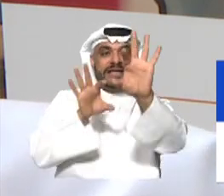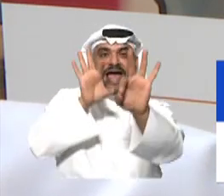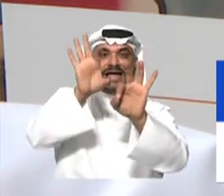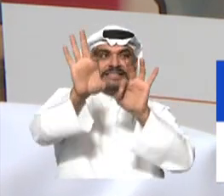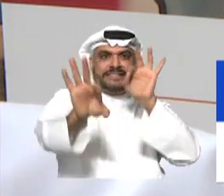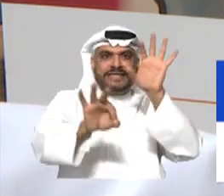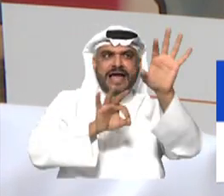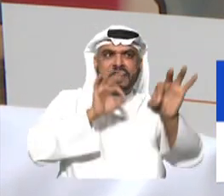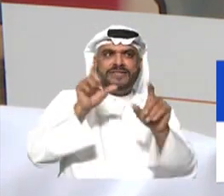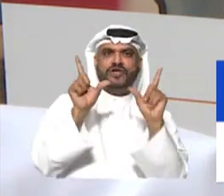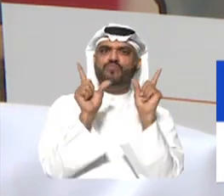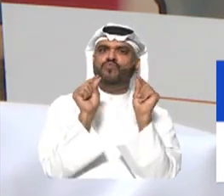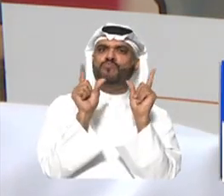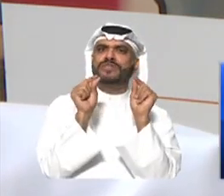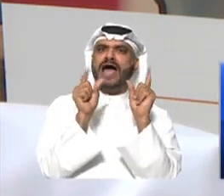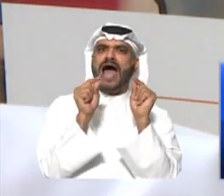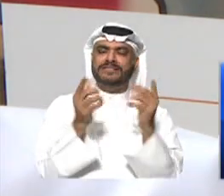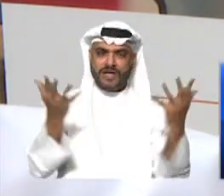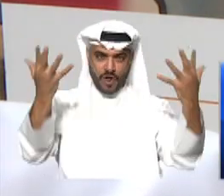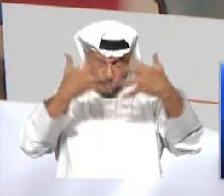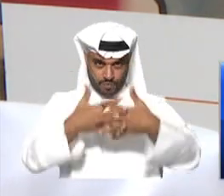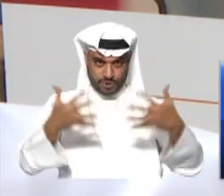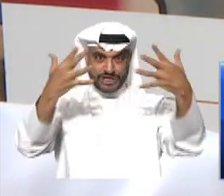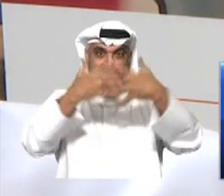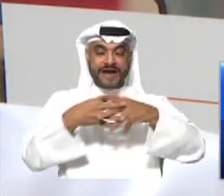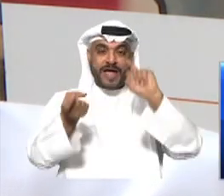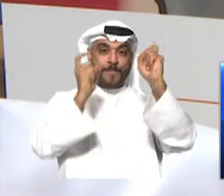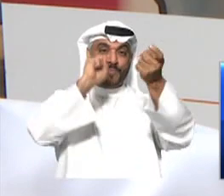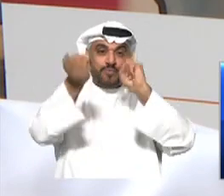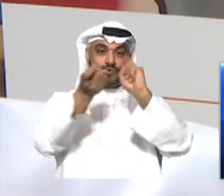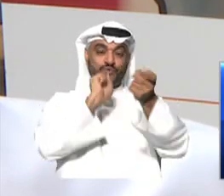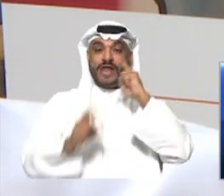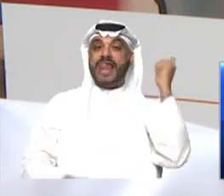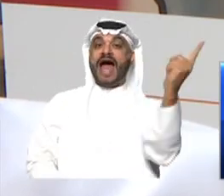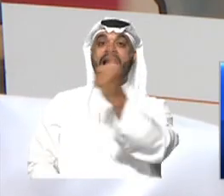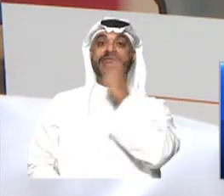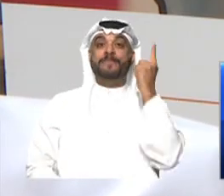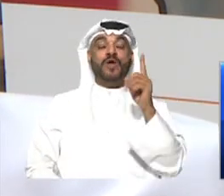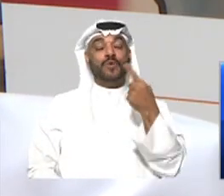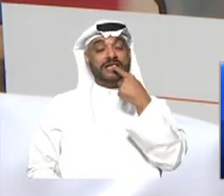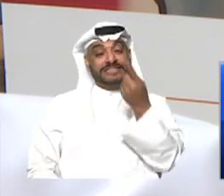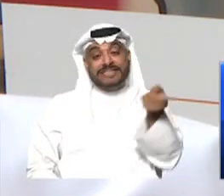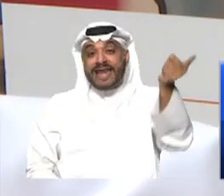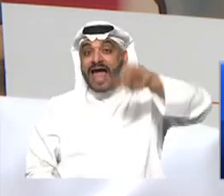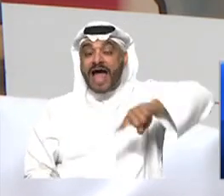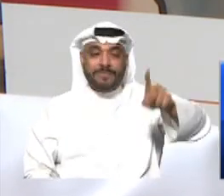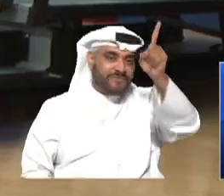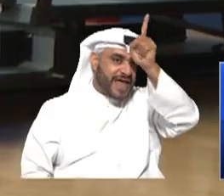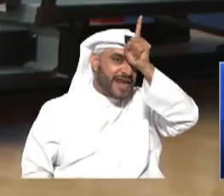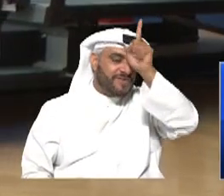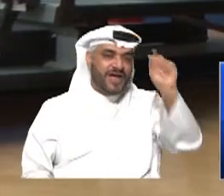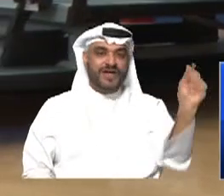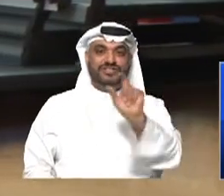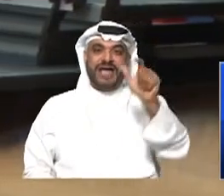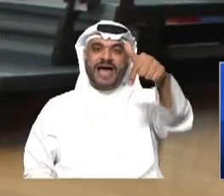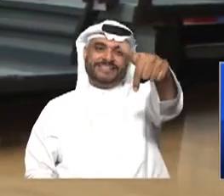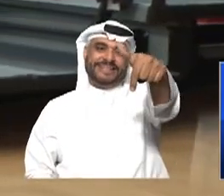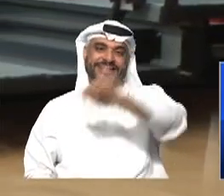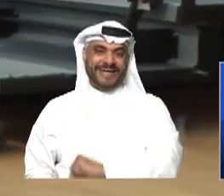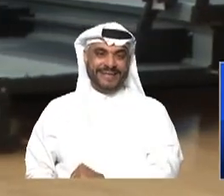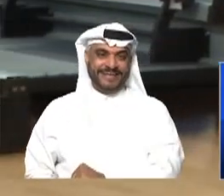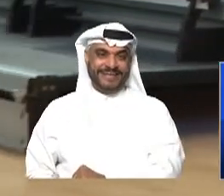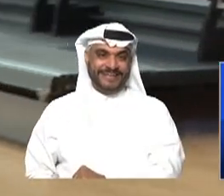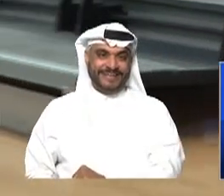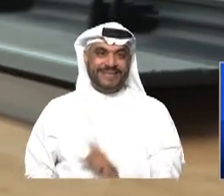مميزين للمشاركه في البطوله العالميه في برلين السنه القادمه سيف القادم في شهر سته همم